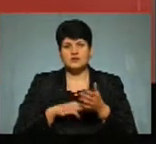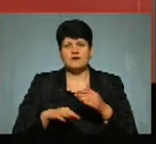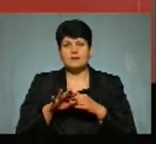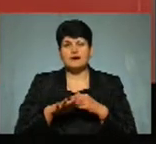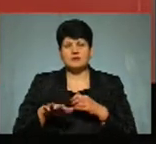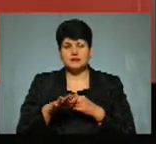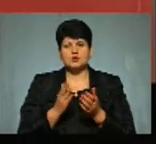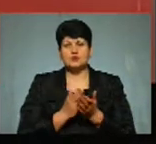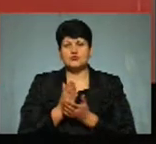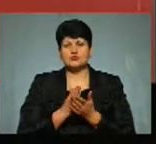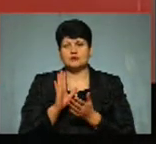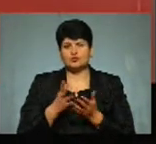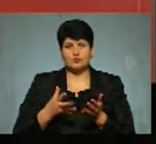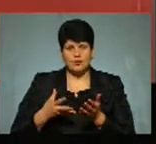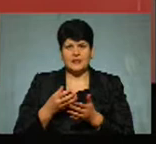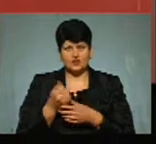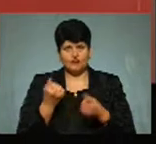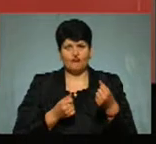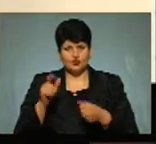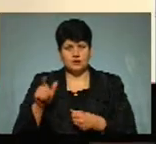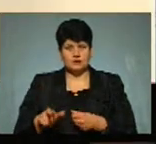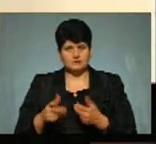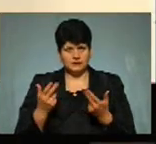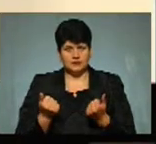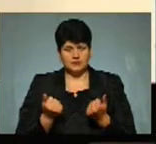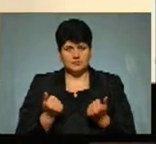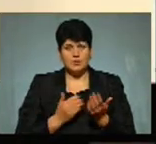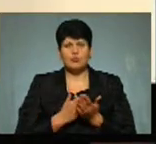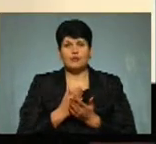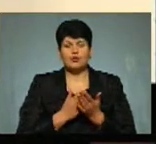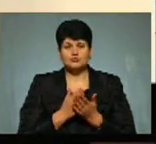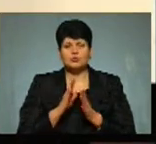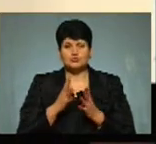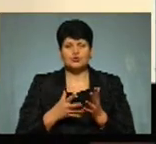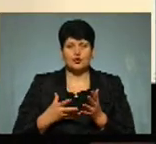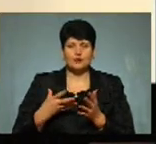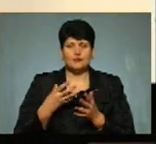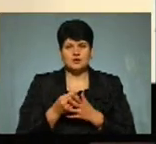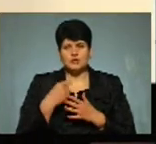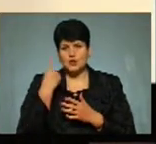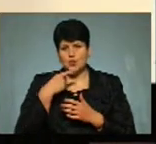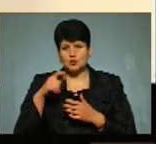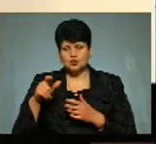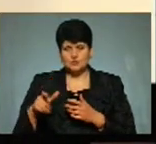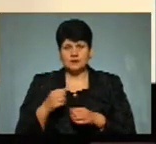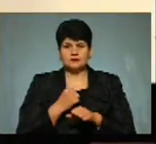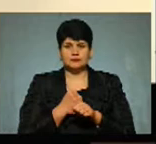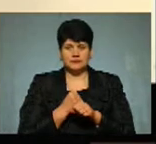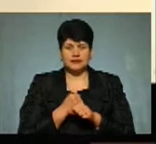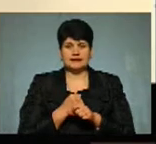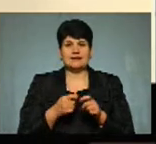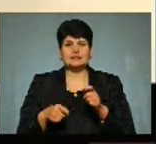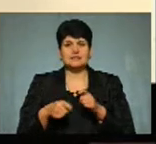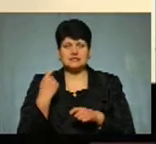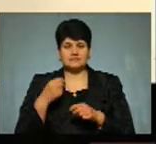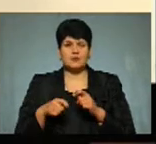евакуатора буде оплачувати саме водій, так? Послуга евакуатора буде оплачувати особа, яка або вчинила адміністративне